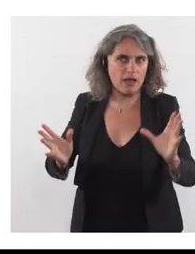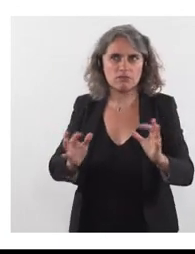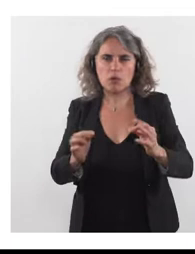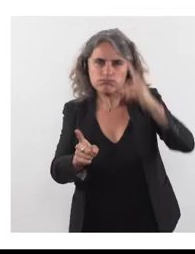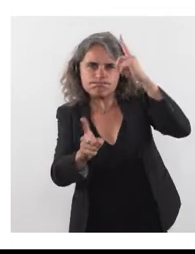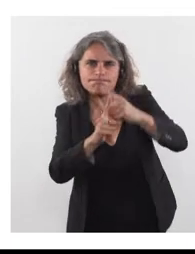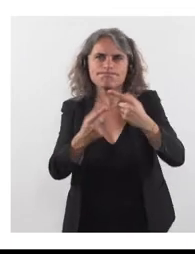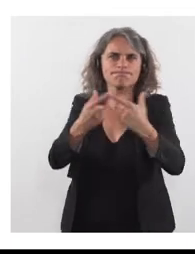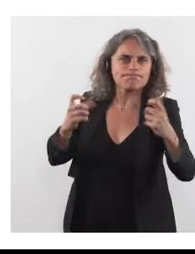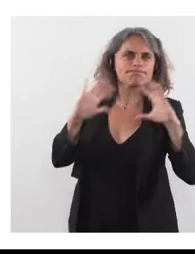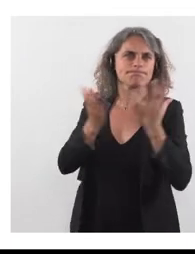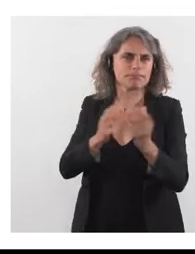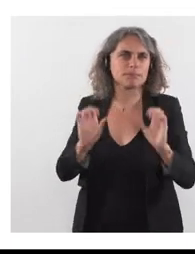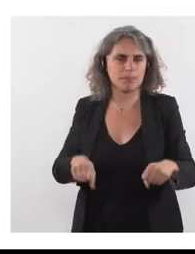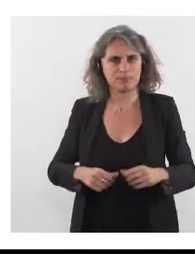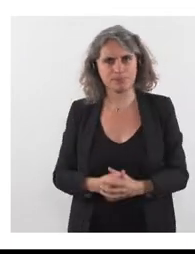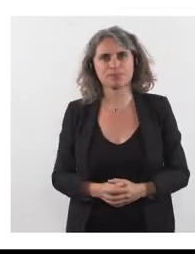en cause.